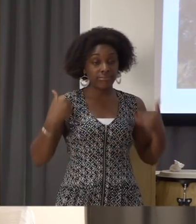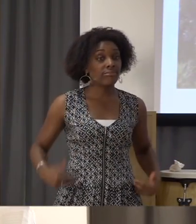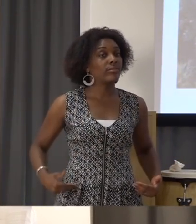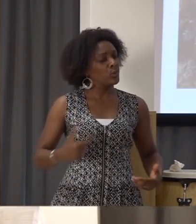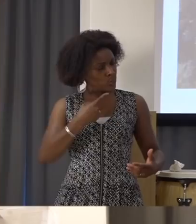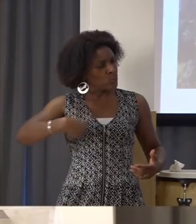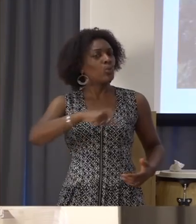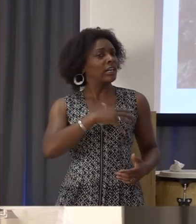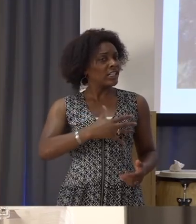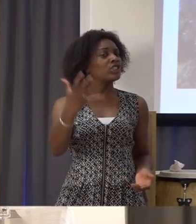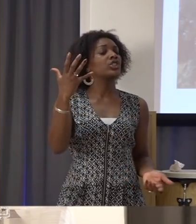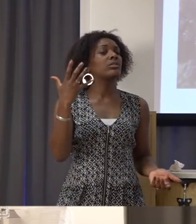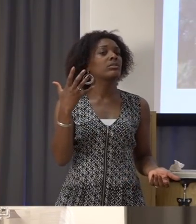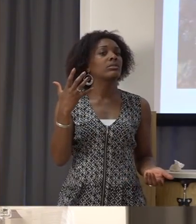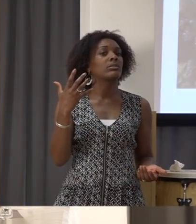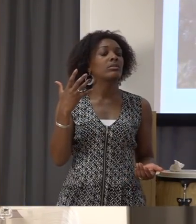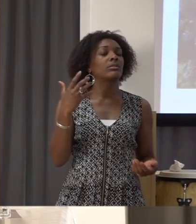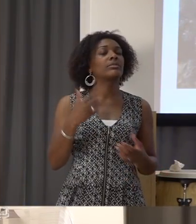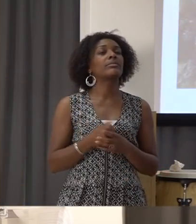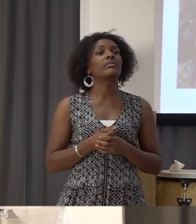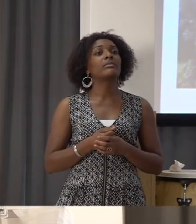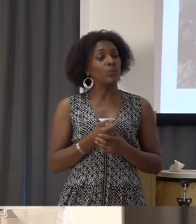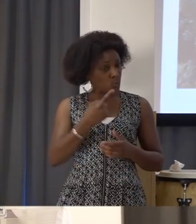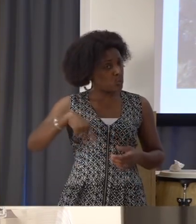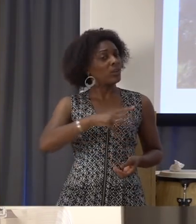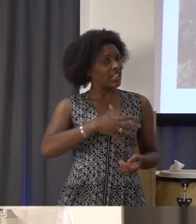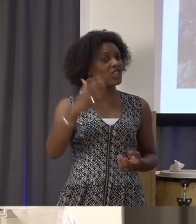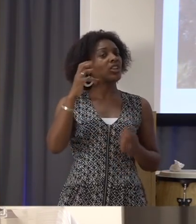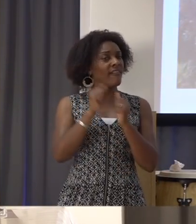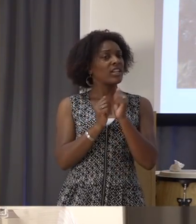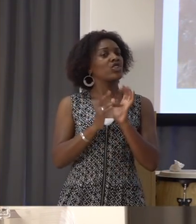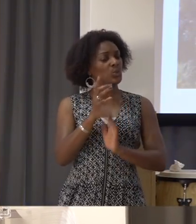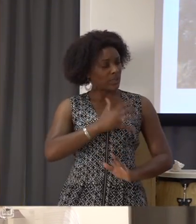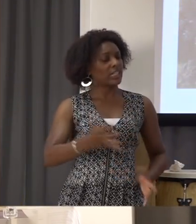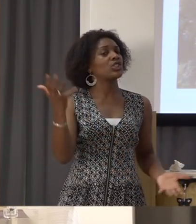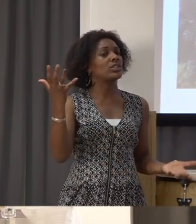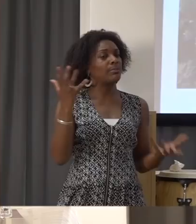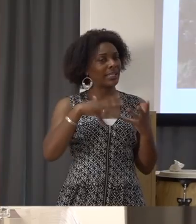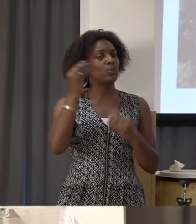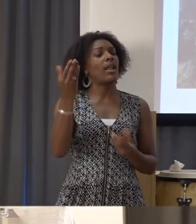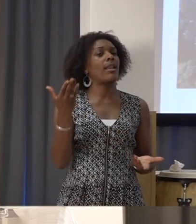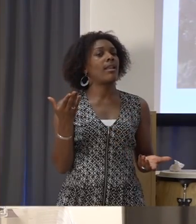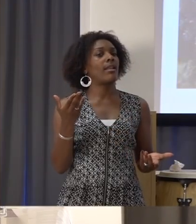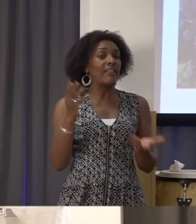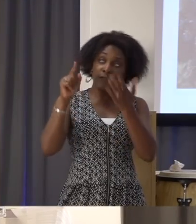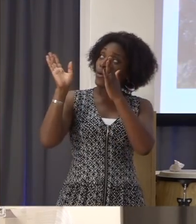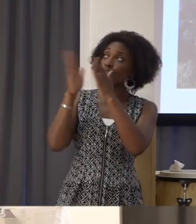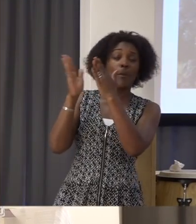en Jésus-Christ, nous sommes riches. Il nous suffit de